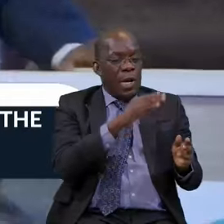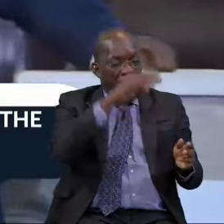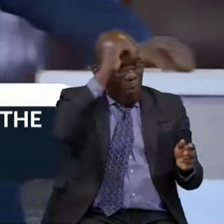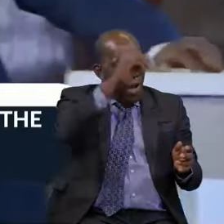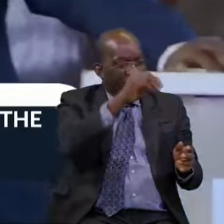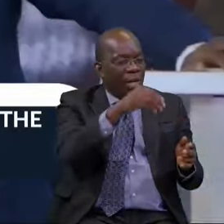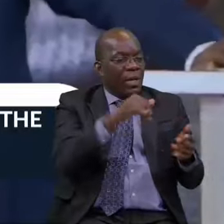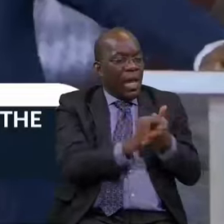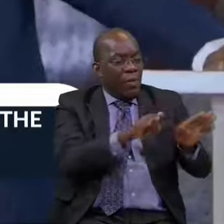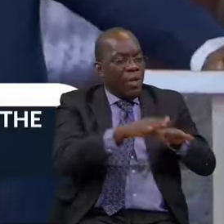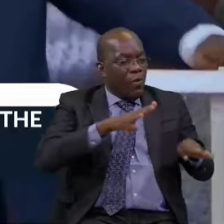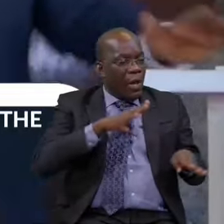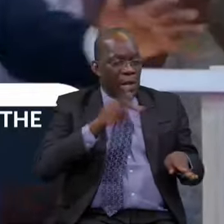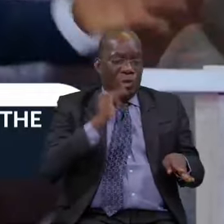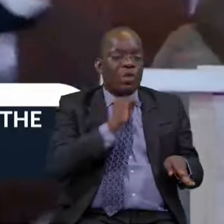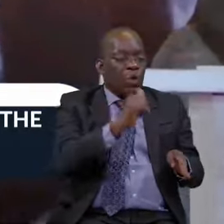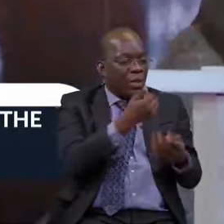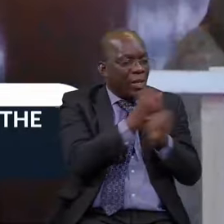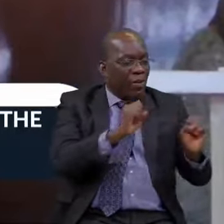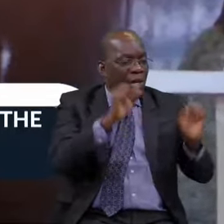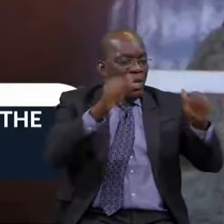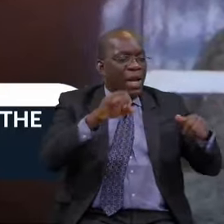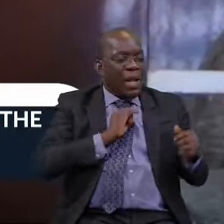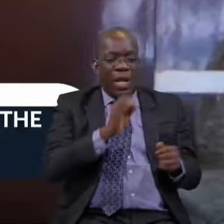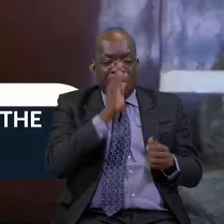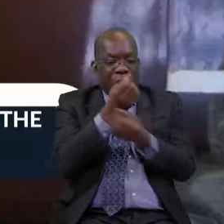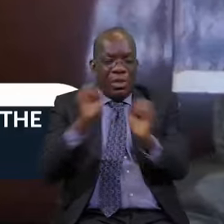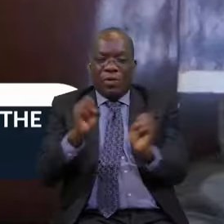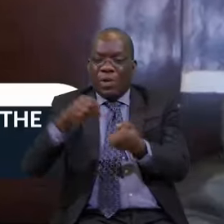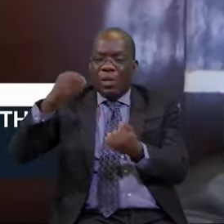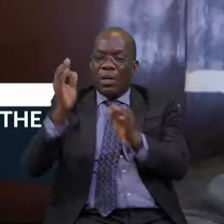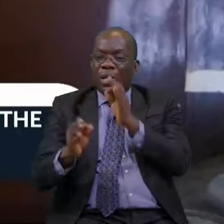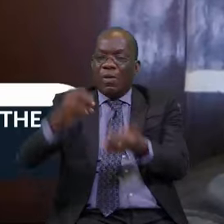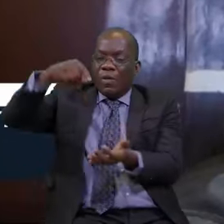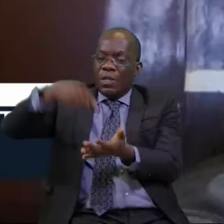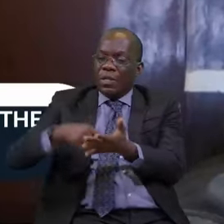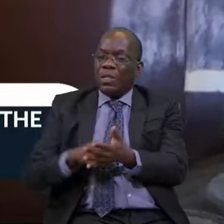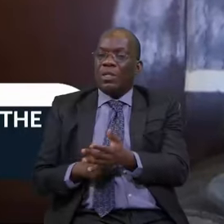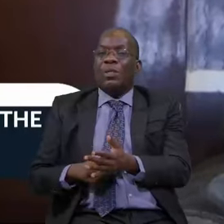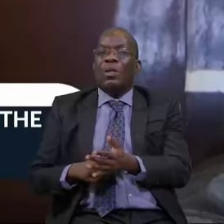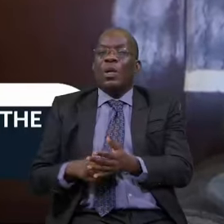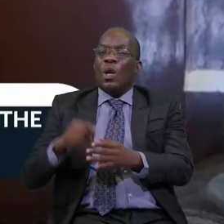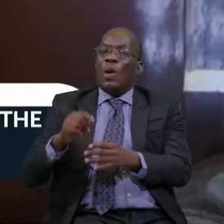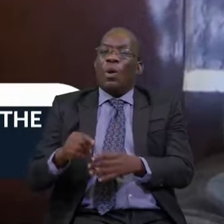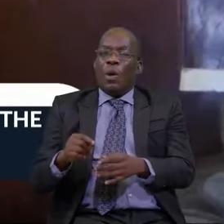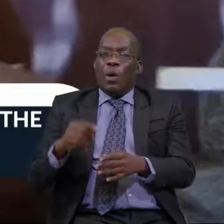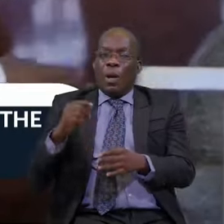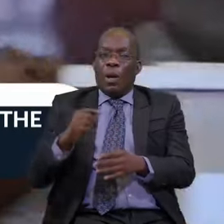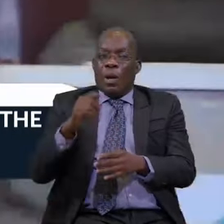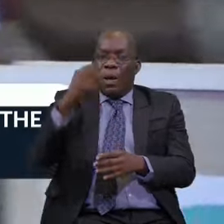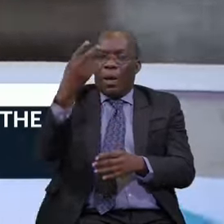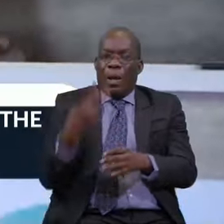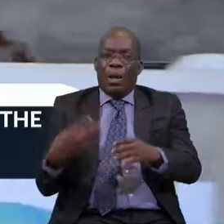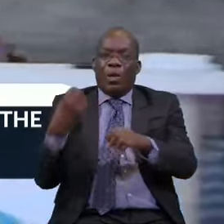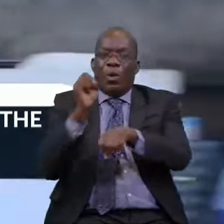homme apparemment bon n'est pas sauvé, pourrais-je être sauvé? Pourrais-je être sauvé? Si cet homme, cette